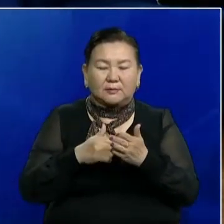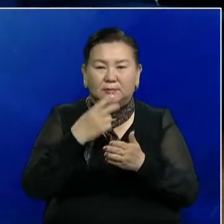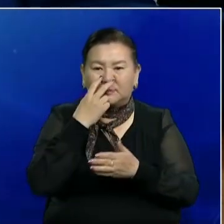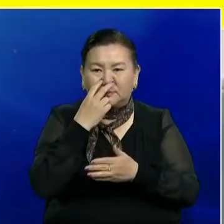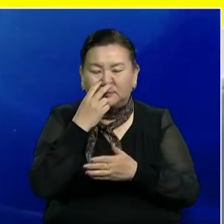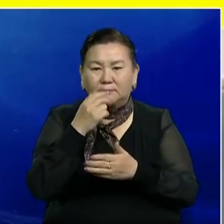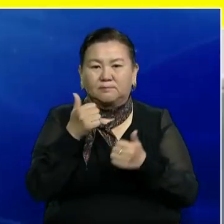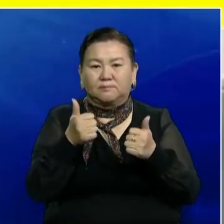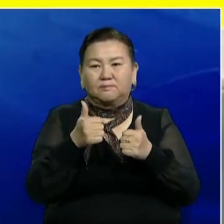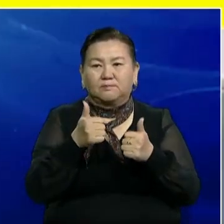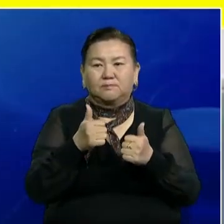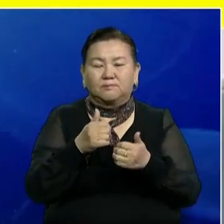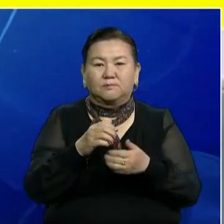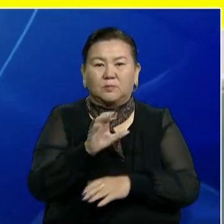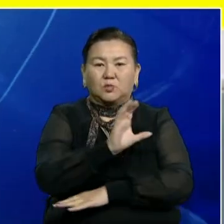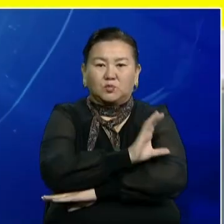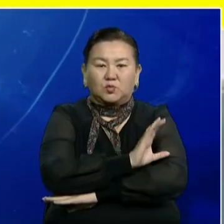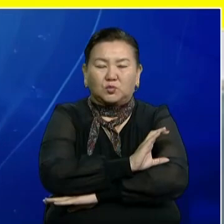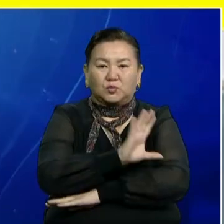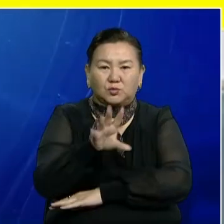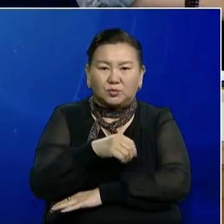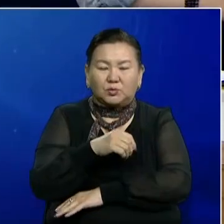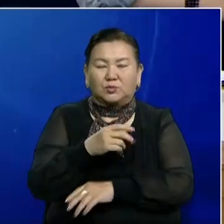таагаа. Бид нар сурагчд шүү дээ. Тэгэхээр